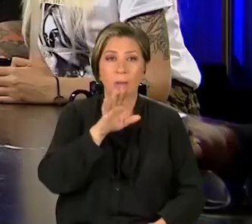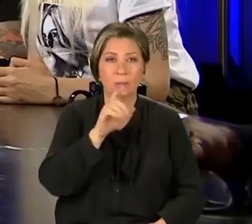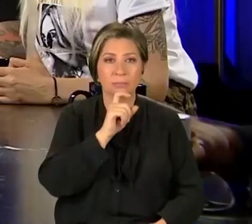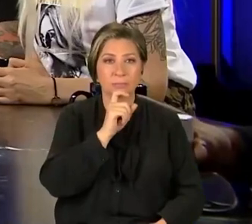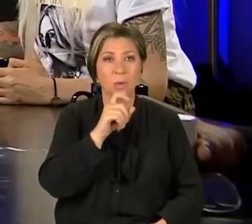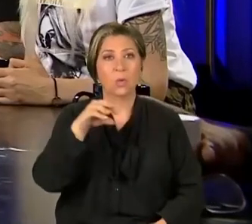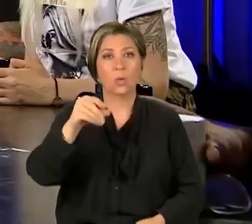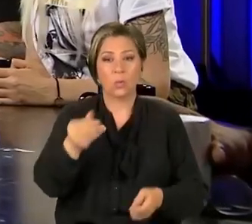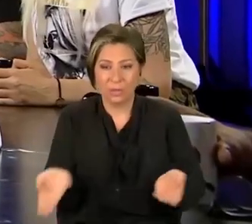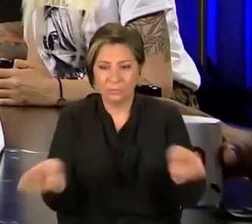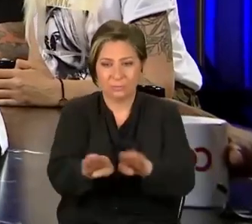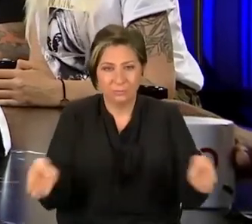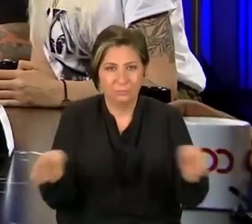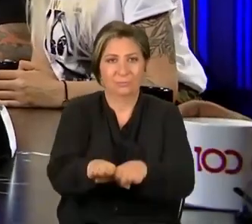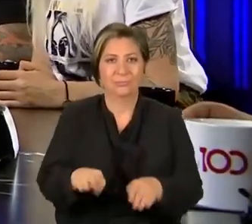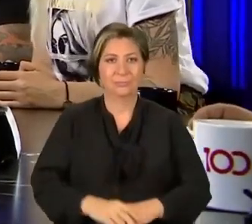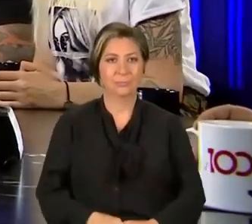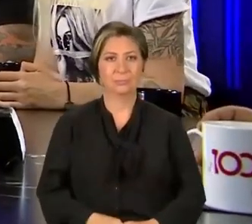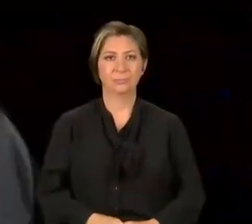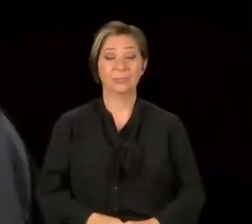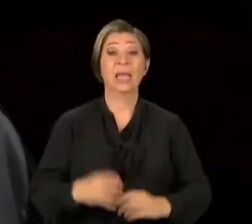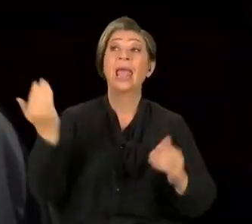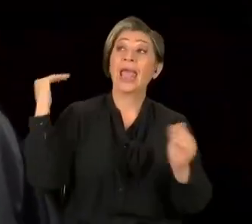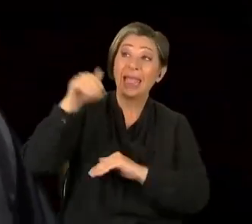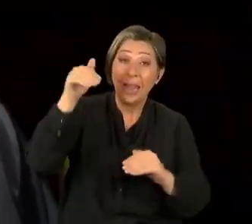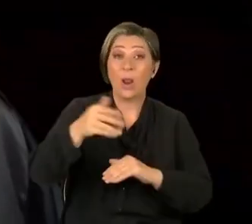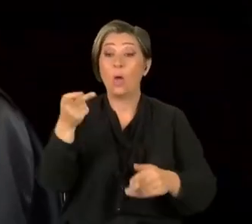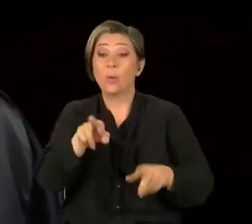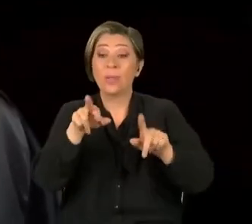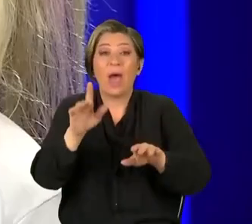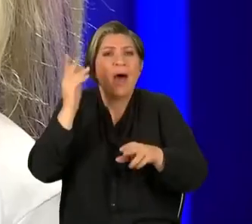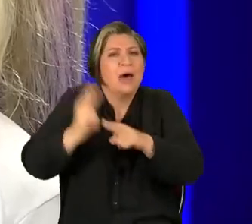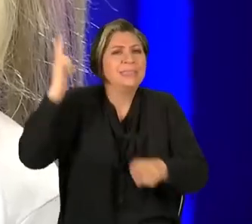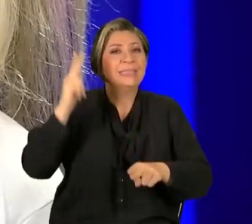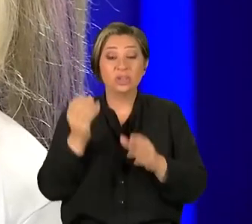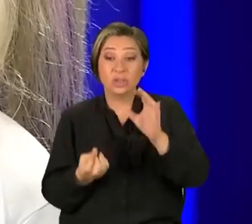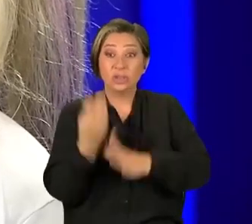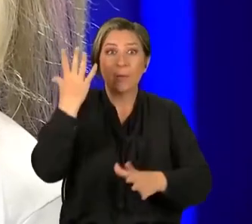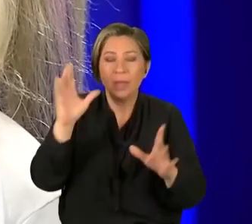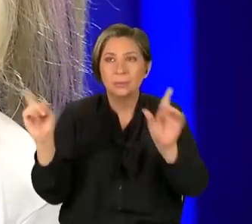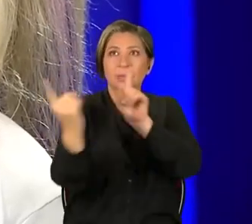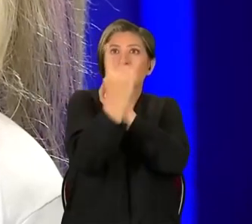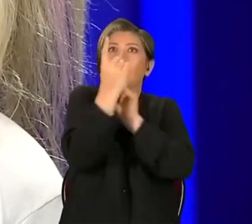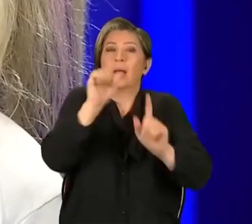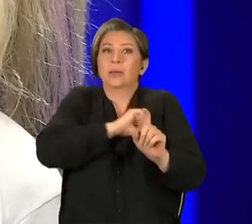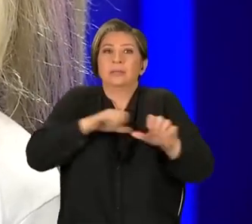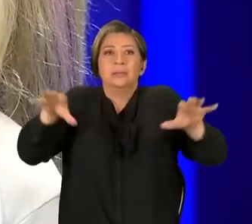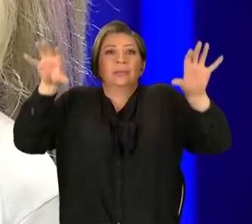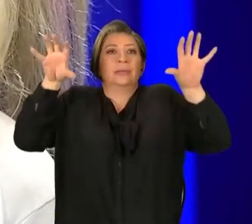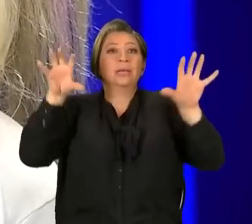Kum hocası özür dilerim. Evet, mezar kum hocası. Gelebilir ölüm gibi ansızın, çıkabilir üzerine gece gibi kas